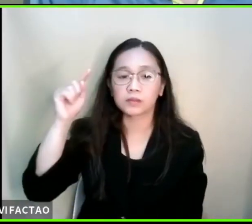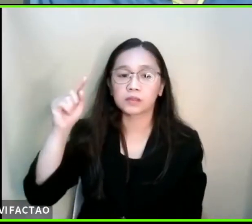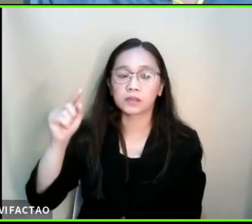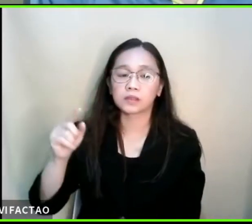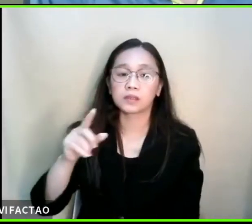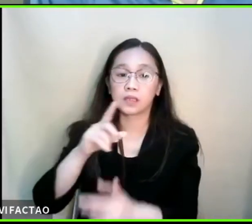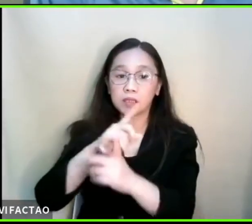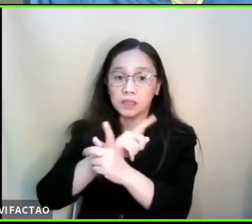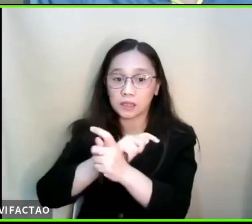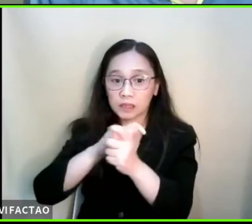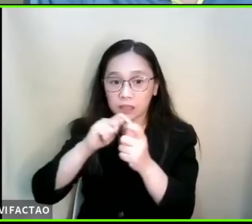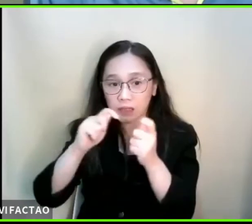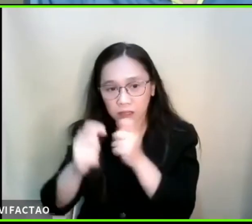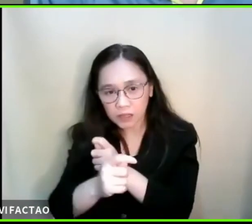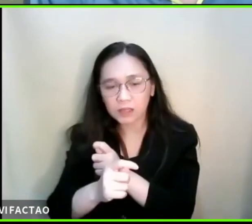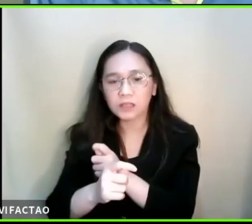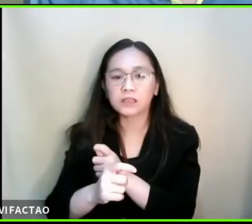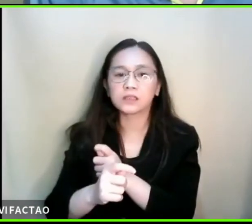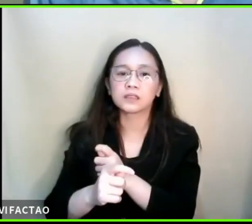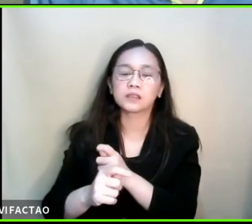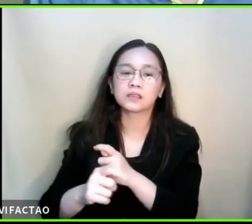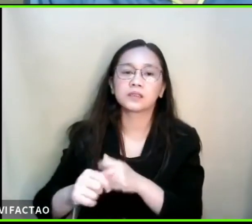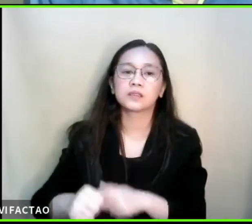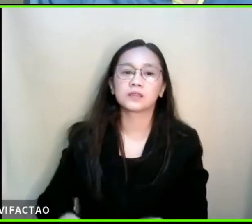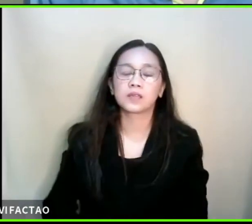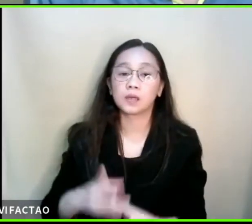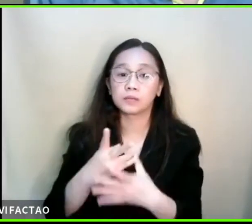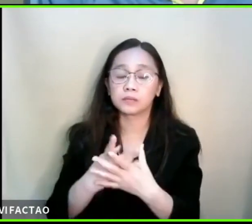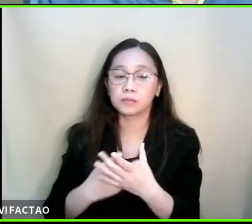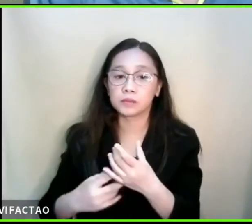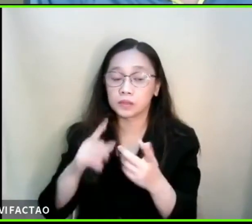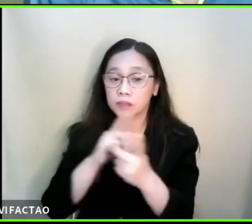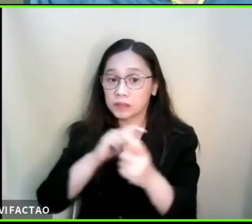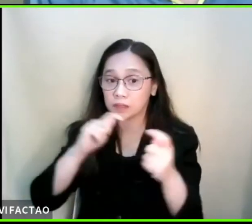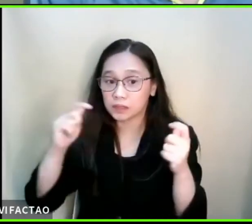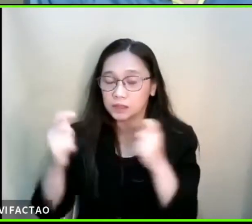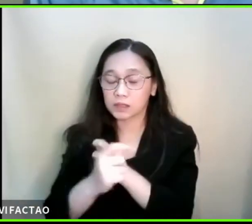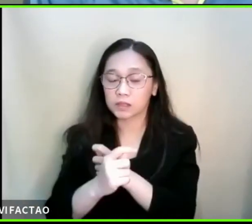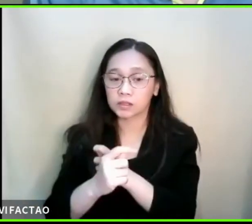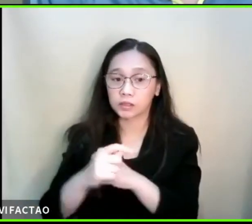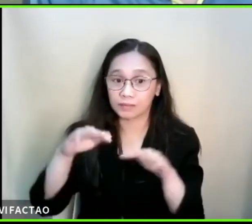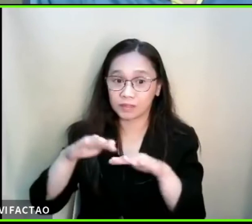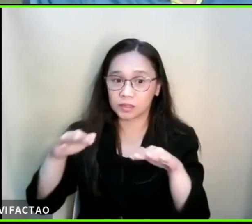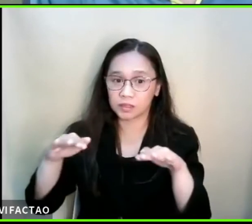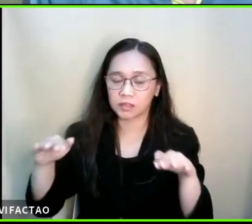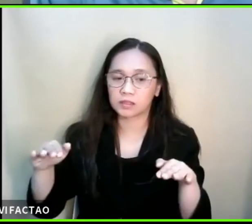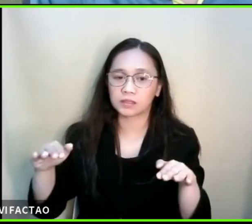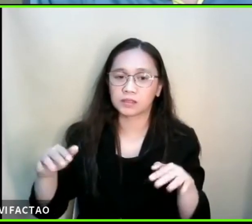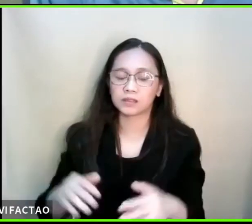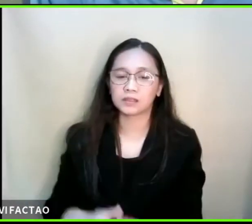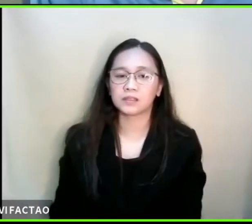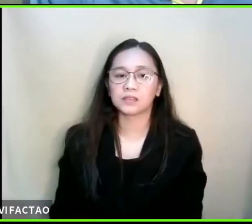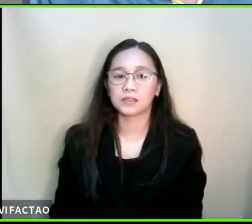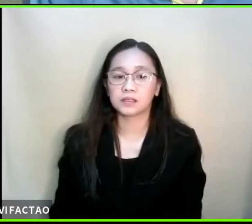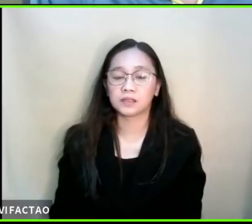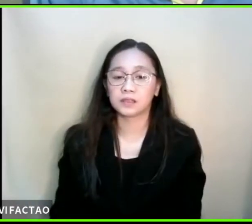transition, para siguro pre-voc, voc and transition ng aming mga anak, no. Baka yan yung ano, yan isa